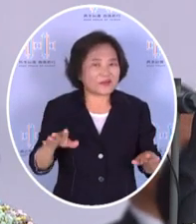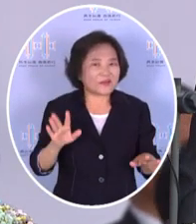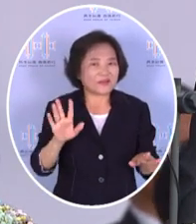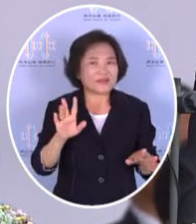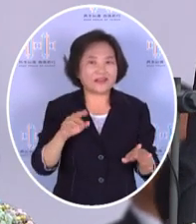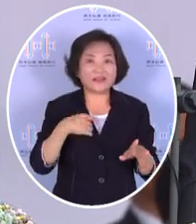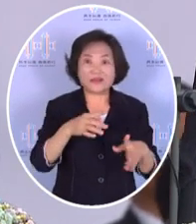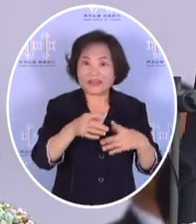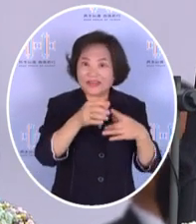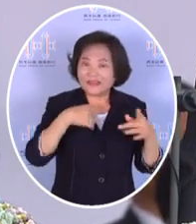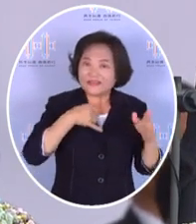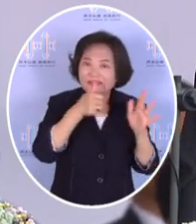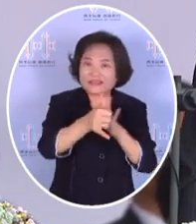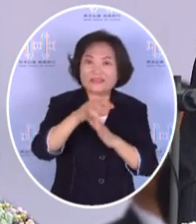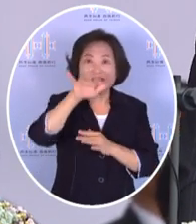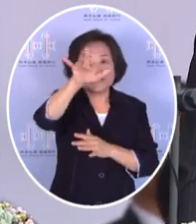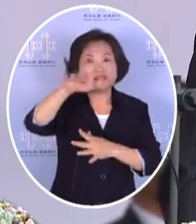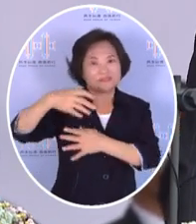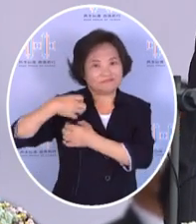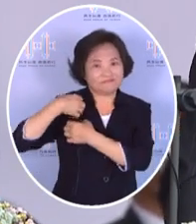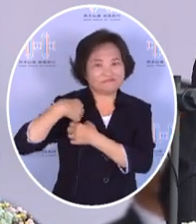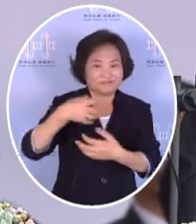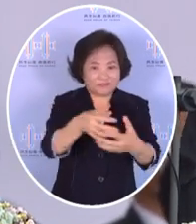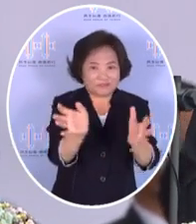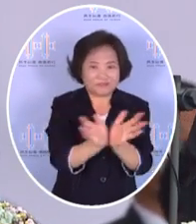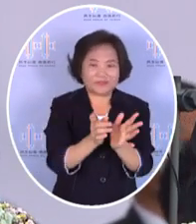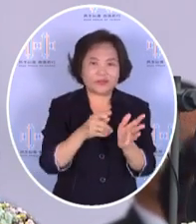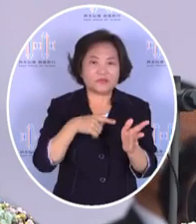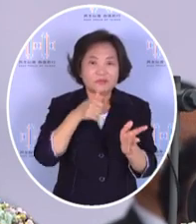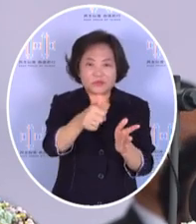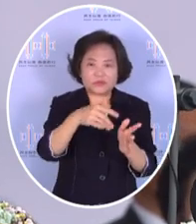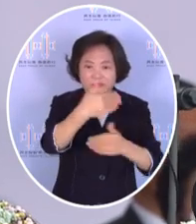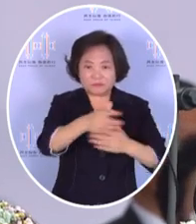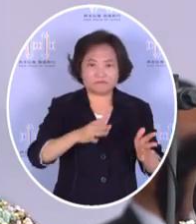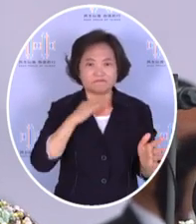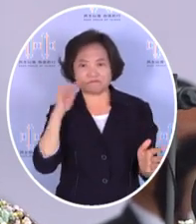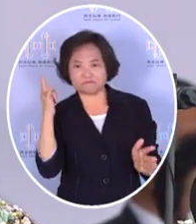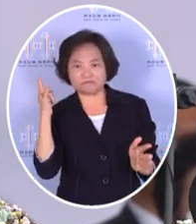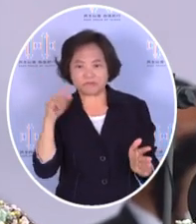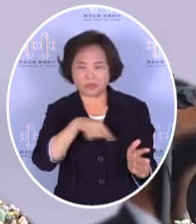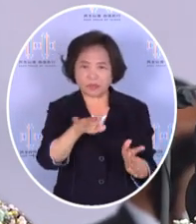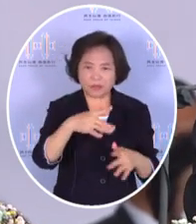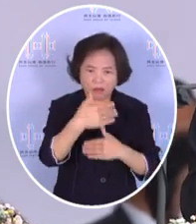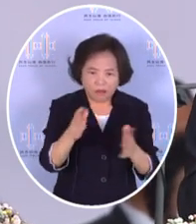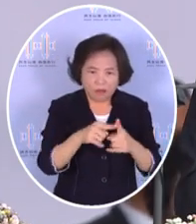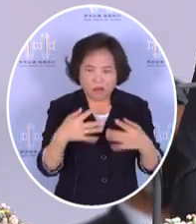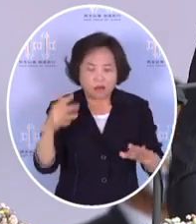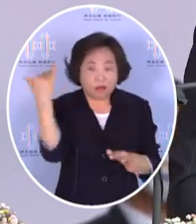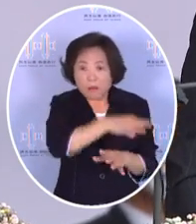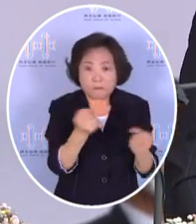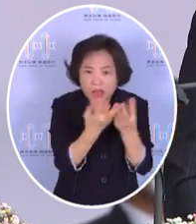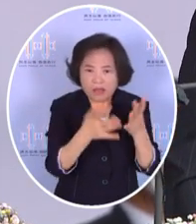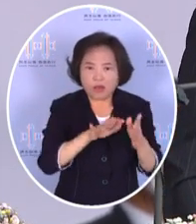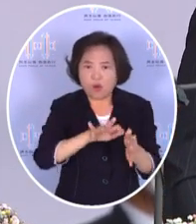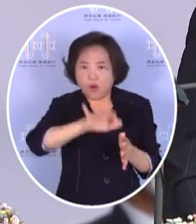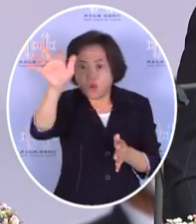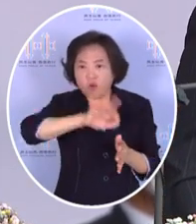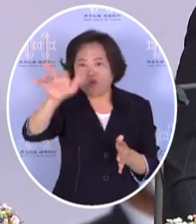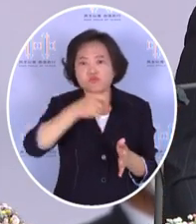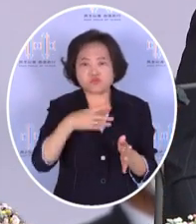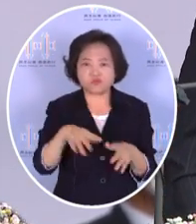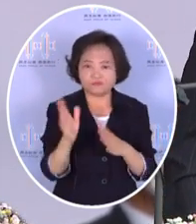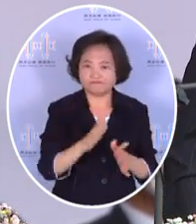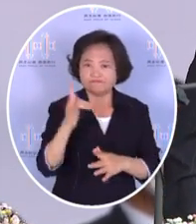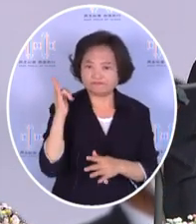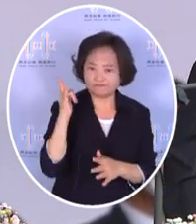我到第一线空军部队的时候，警戒室里随时准备紧急出勤的飞官，